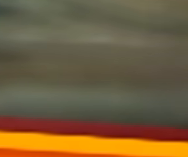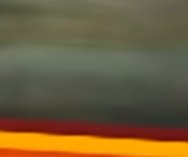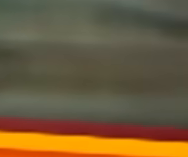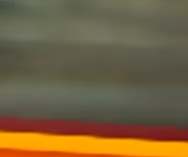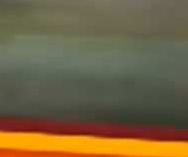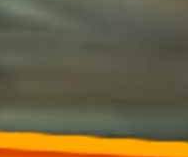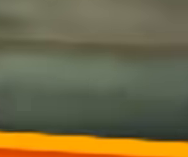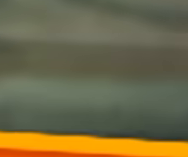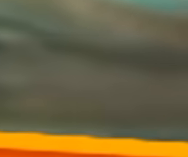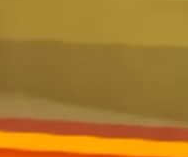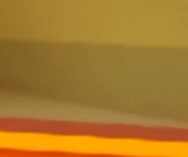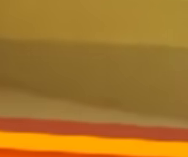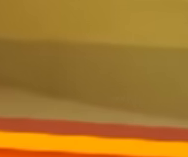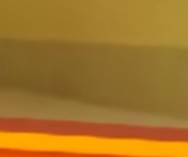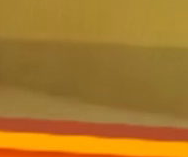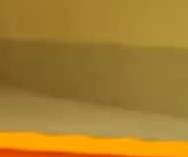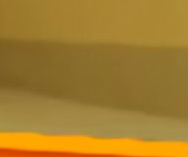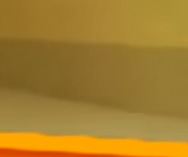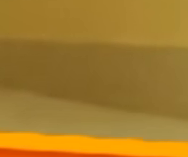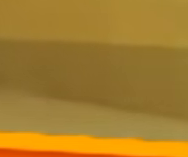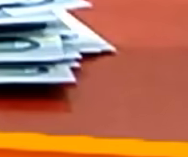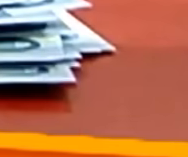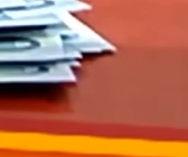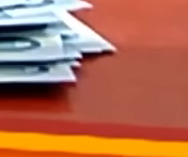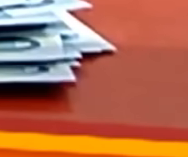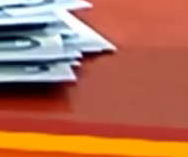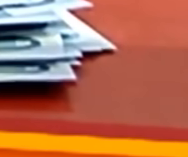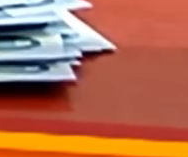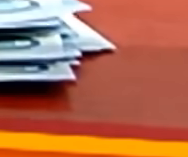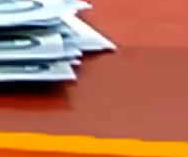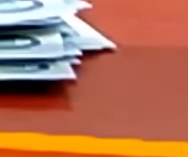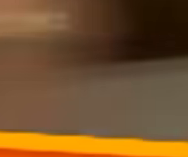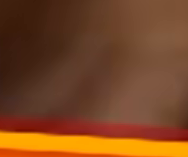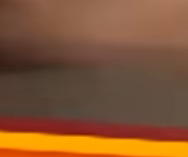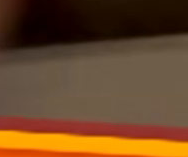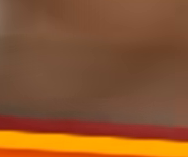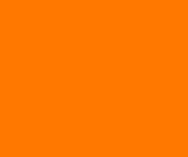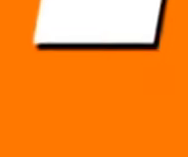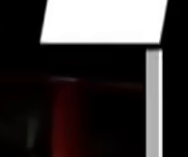Susunod, bilyong-bilyong piso nalulugi sa bansa ng dahil sa matinding init.